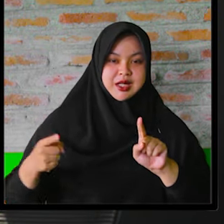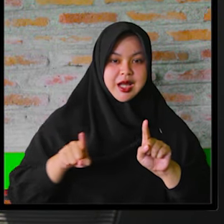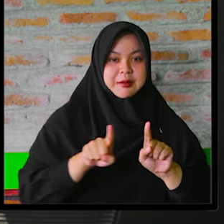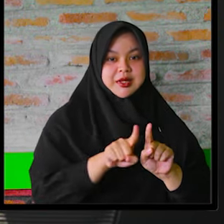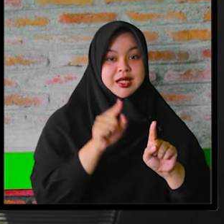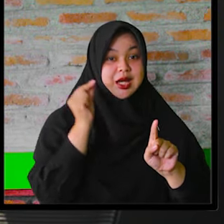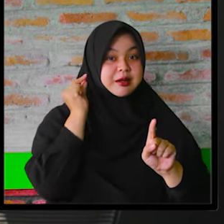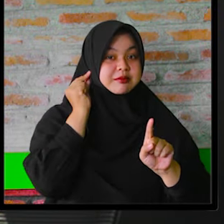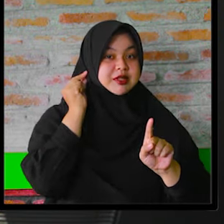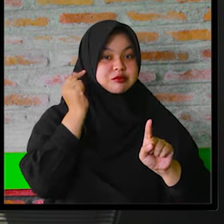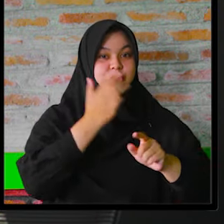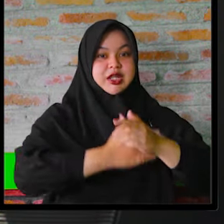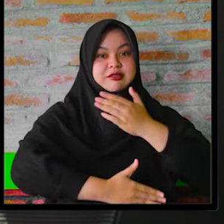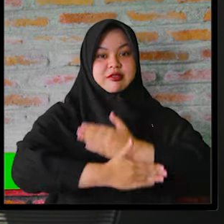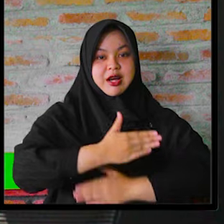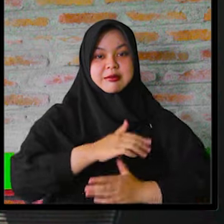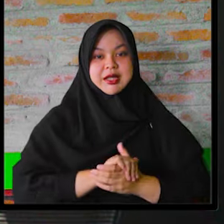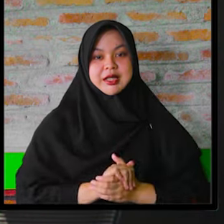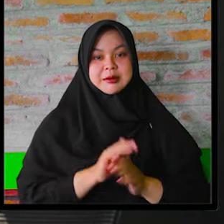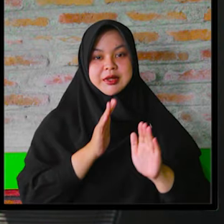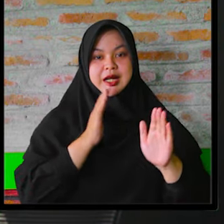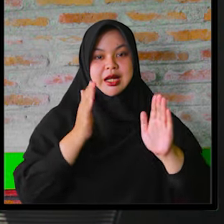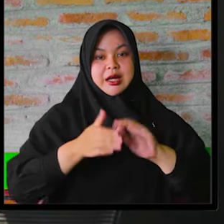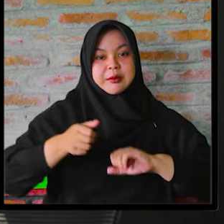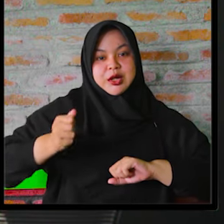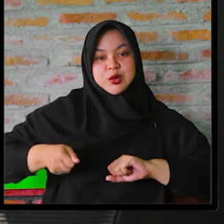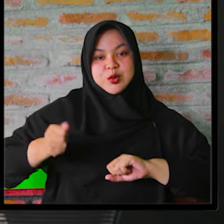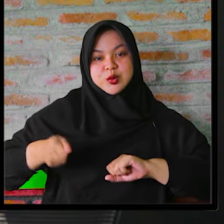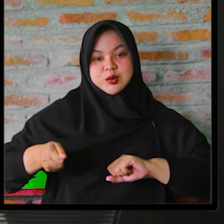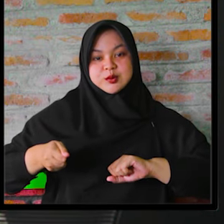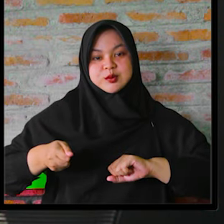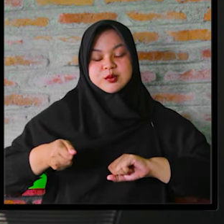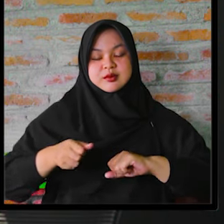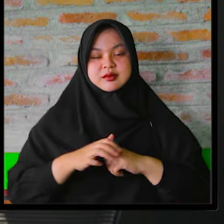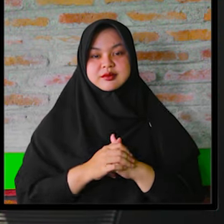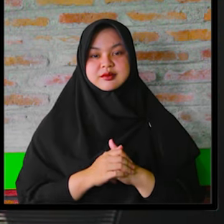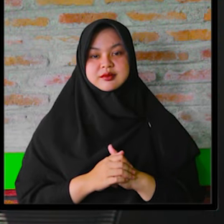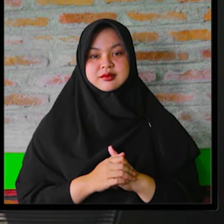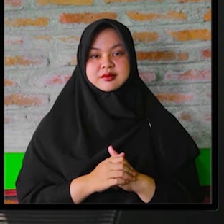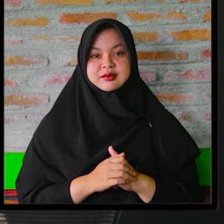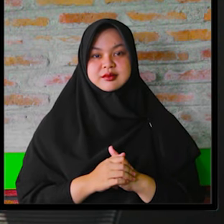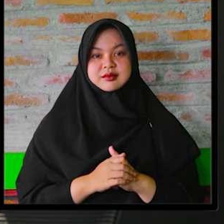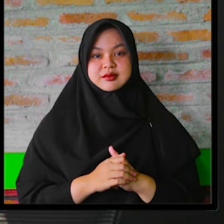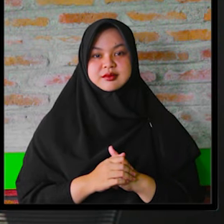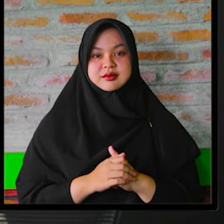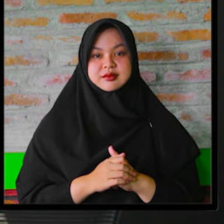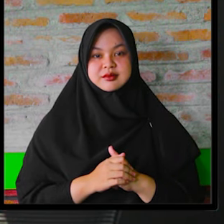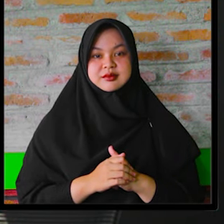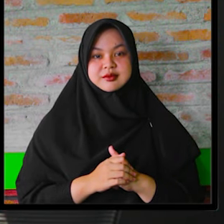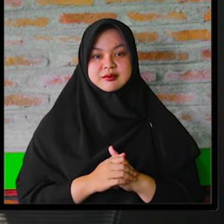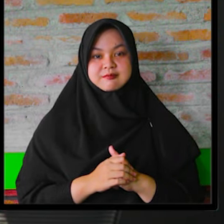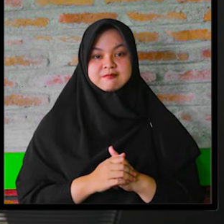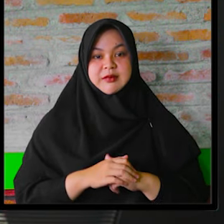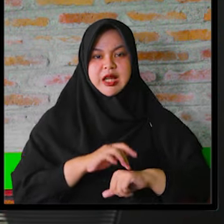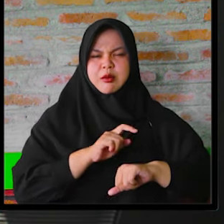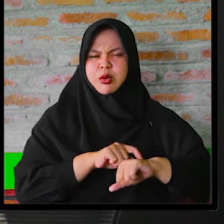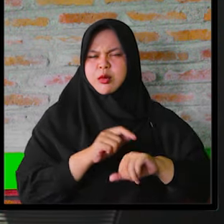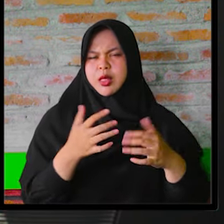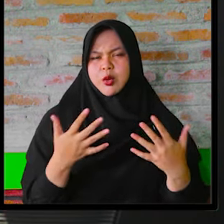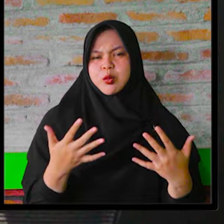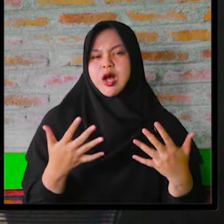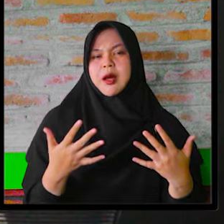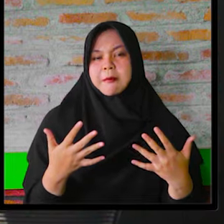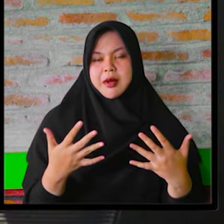perempuan diabel yang berhadapan dengan hukum ini Em ee momentumnya apa nih Bu yang